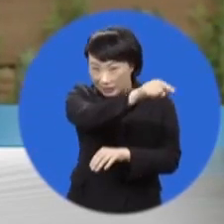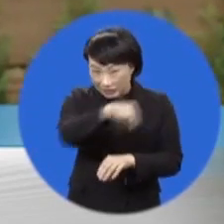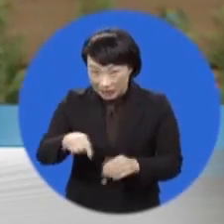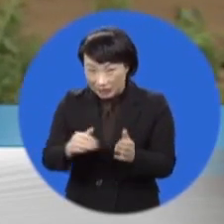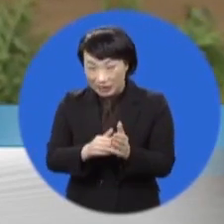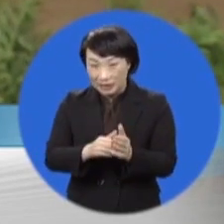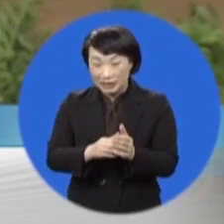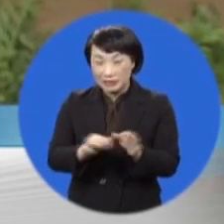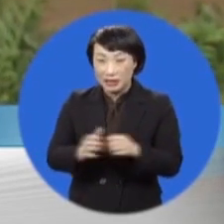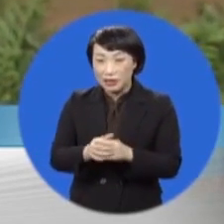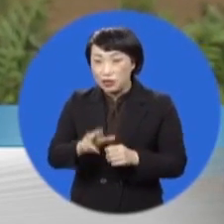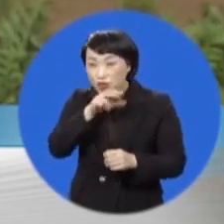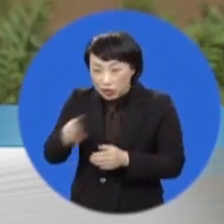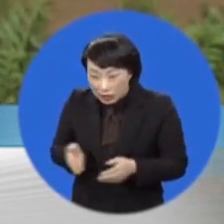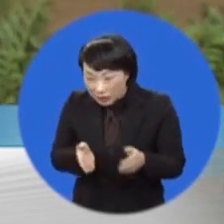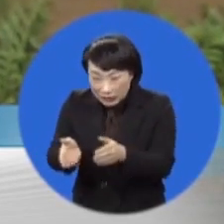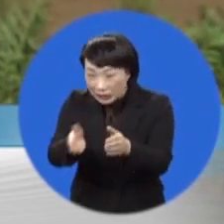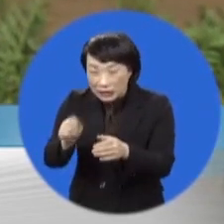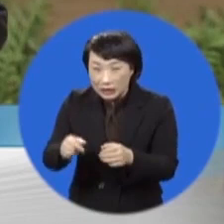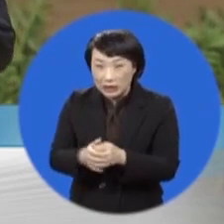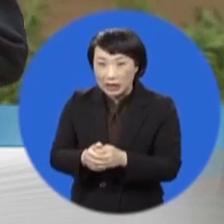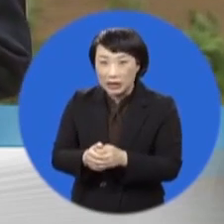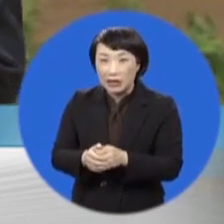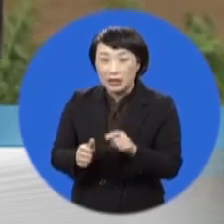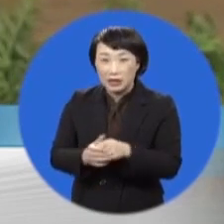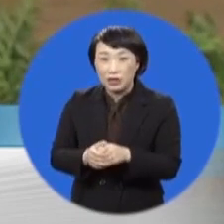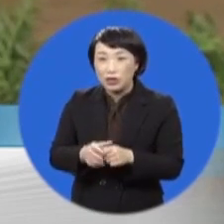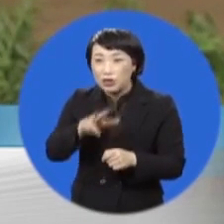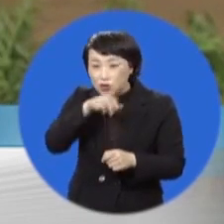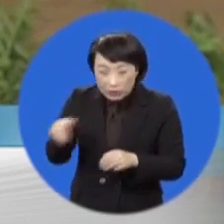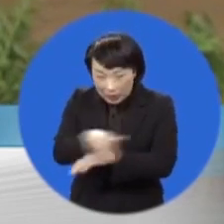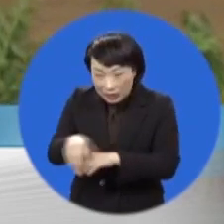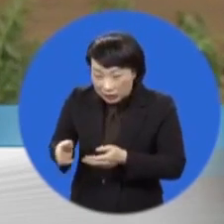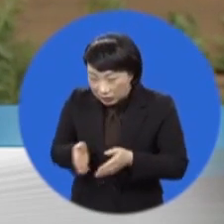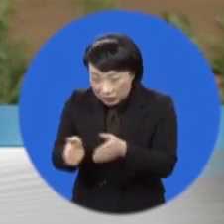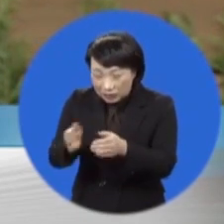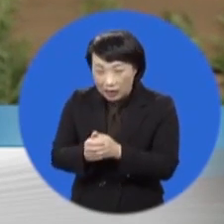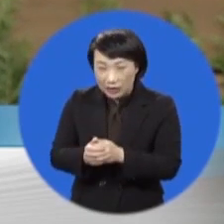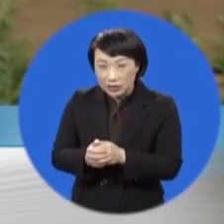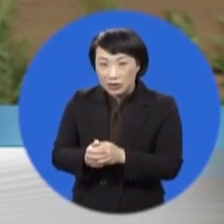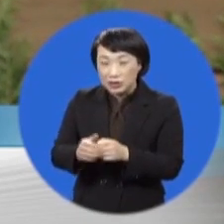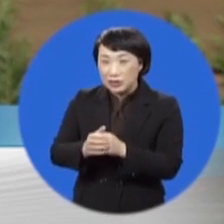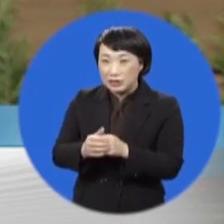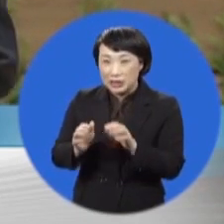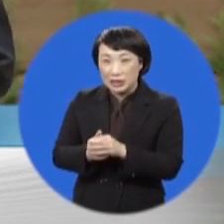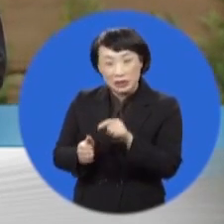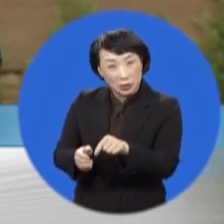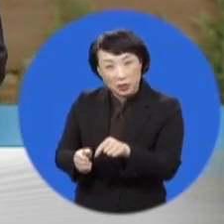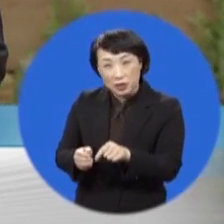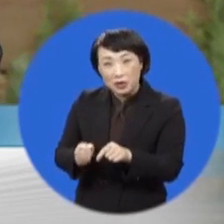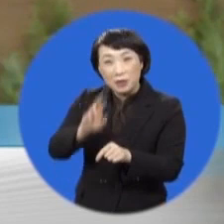깎다가 추격하는 군모 게 더 당도도 입니다 음 거기다가 리 엄 익 11회 처럼 두어